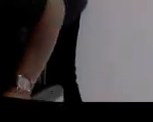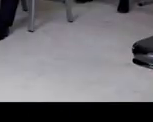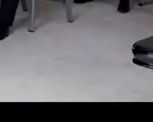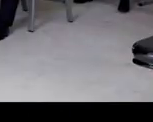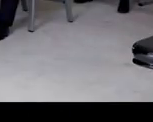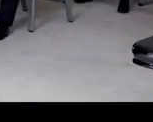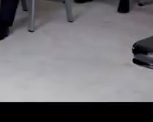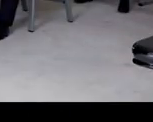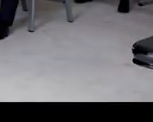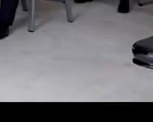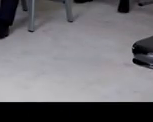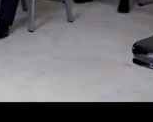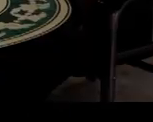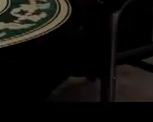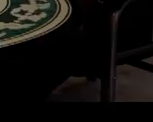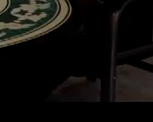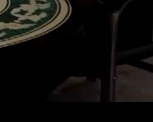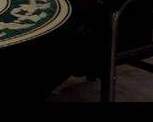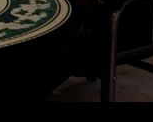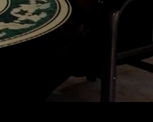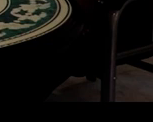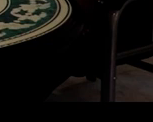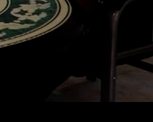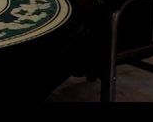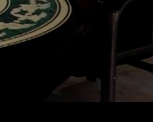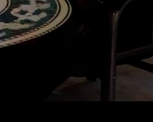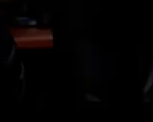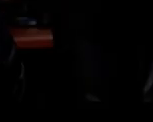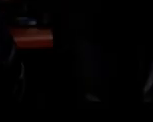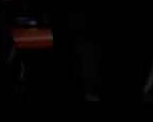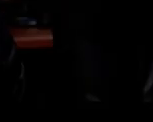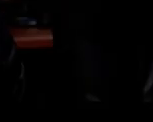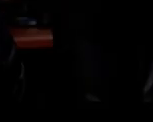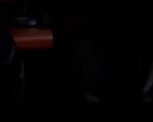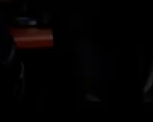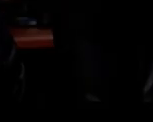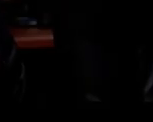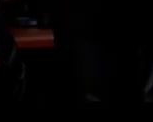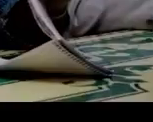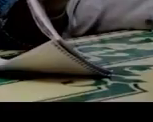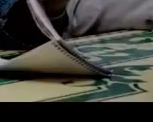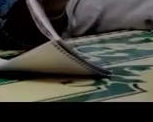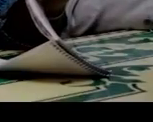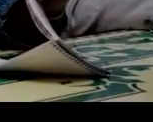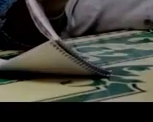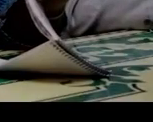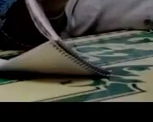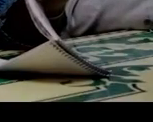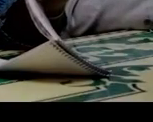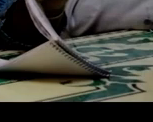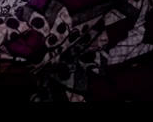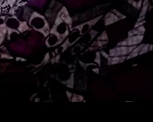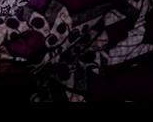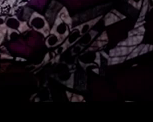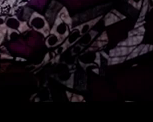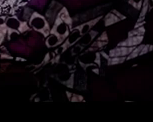Ils sont certes suspendus, ce conformément à l'ordonnance présidentielle pendant la durée de l'état de siège, mais les députés provinciaux du Nord Kivu